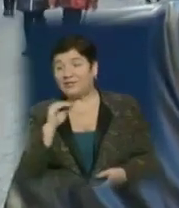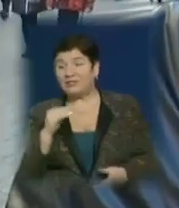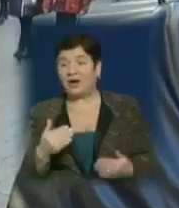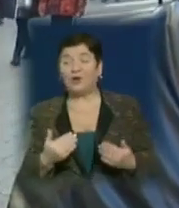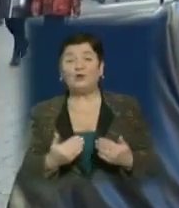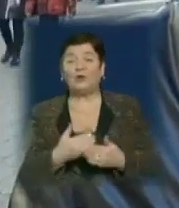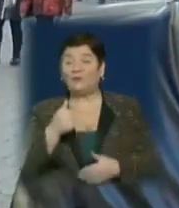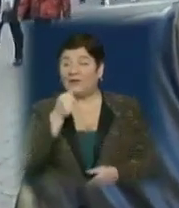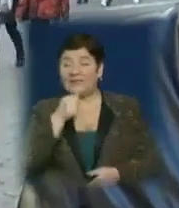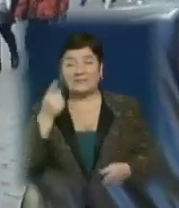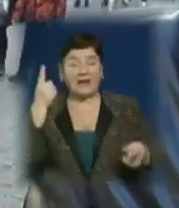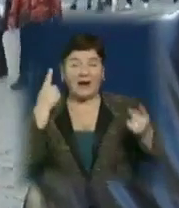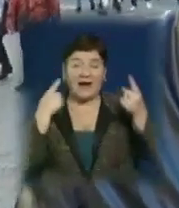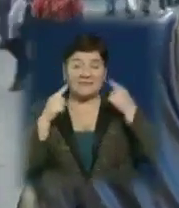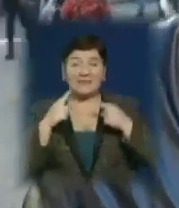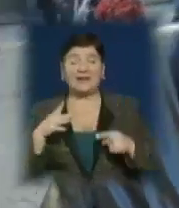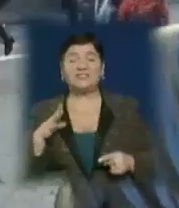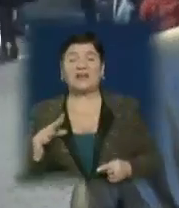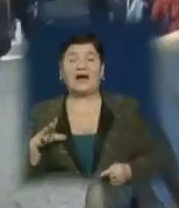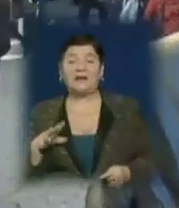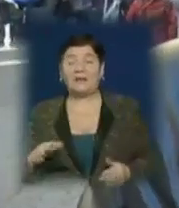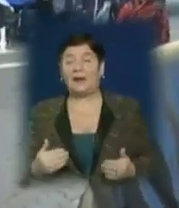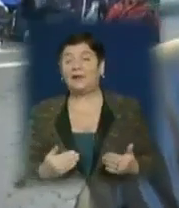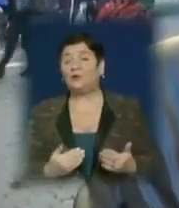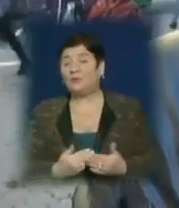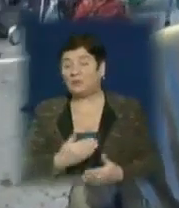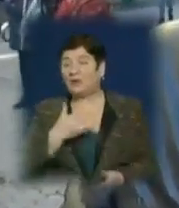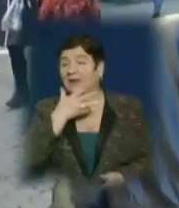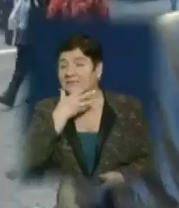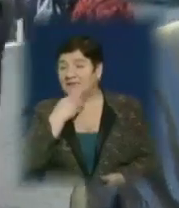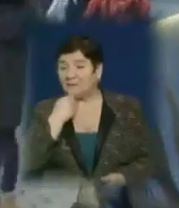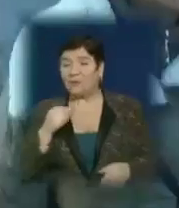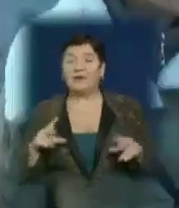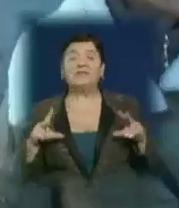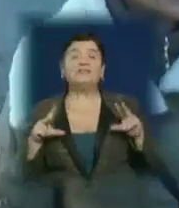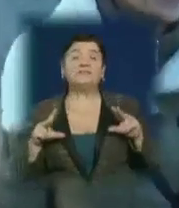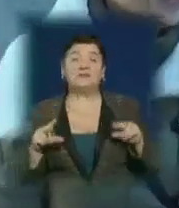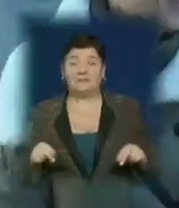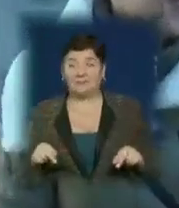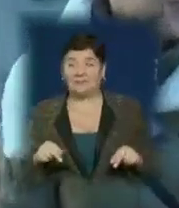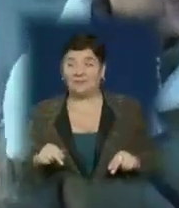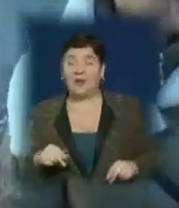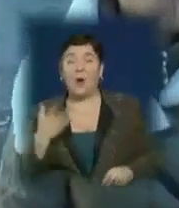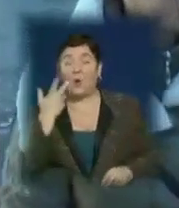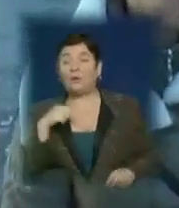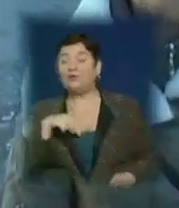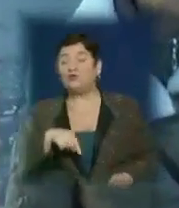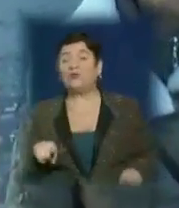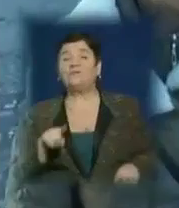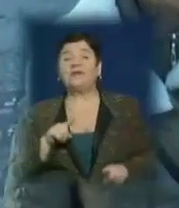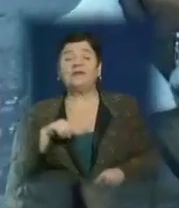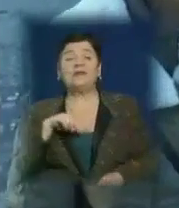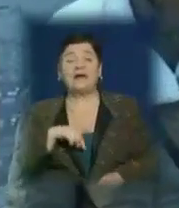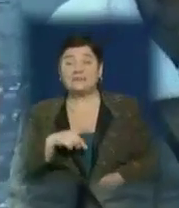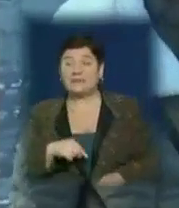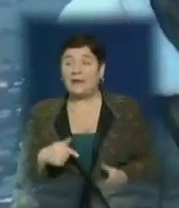казка. Новий рік – це чекання чогось нового, красивого, щасливого. Причудовий настрій, місто,